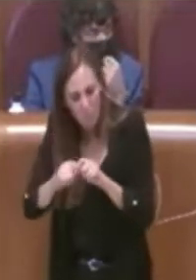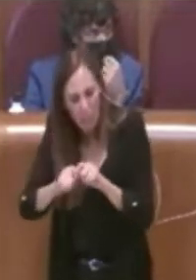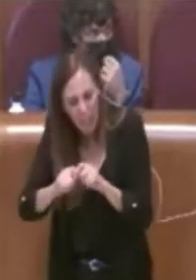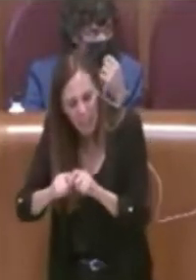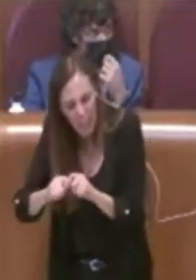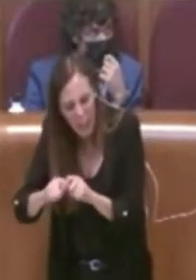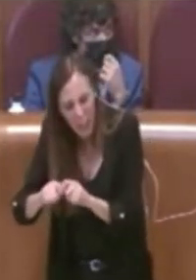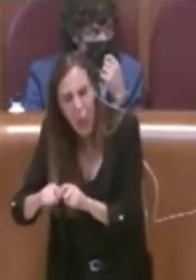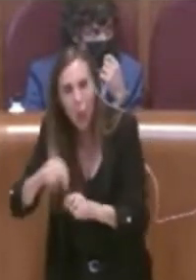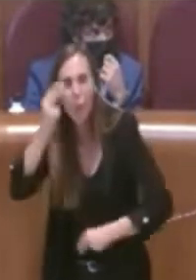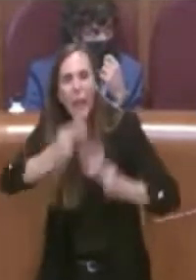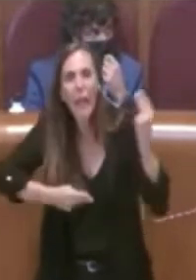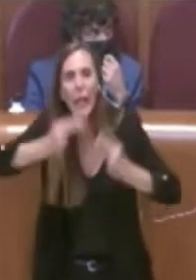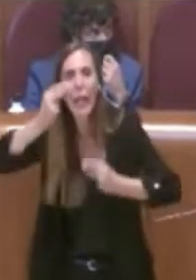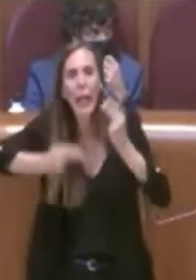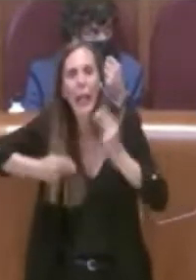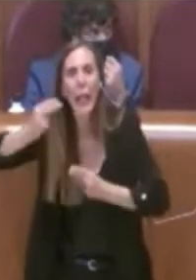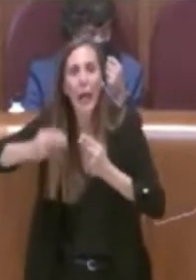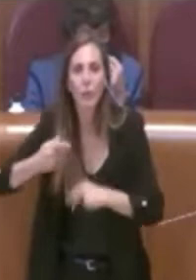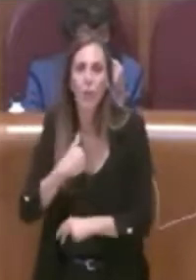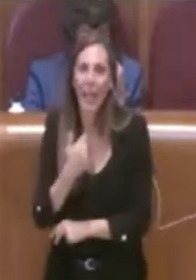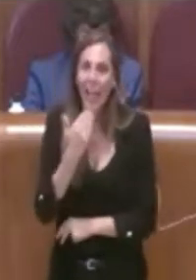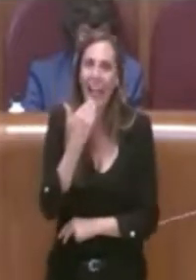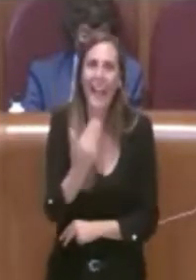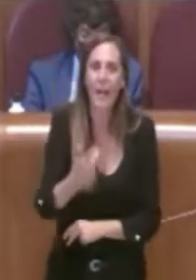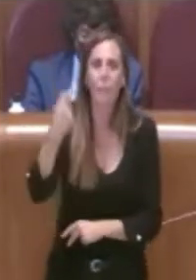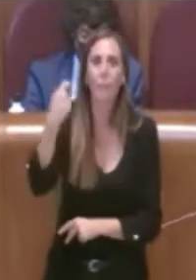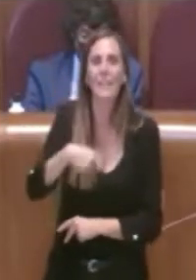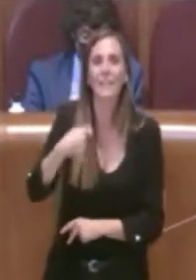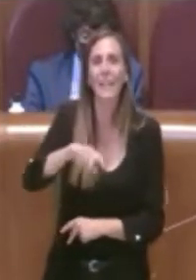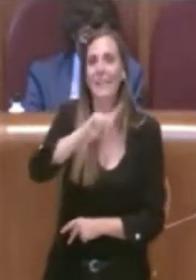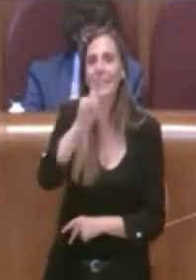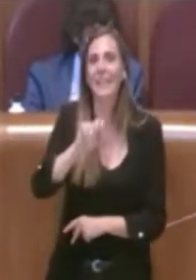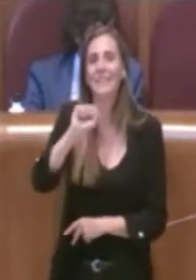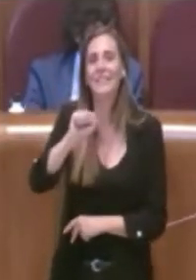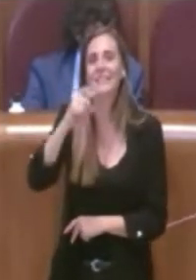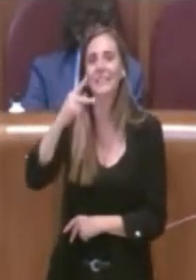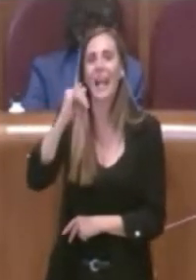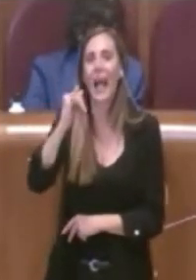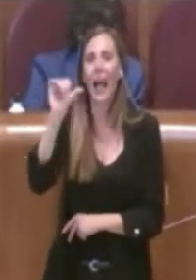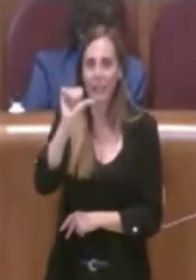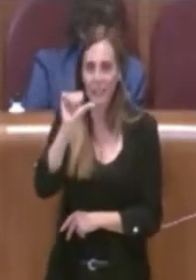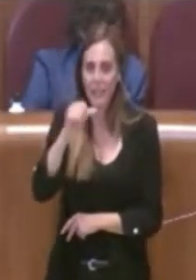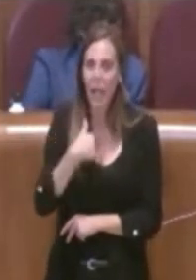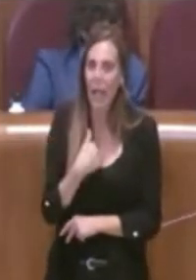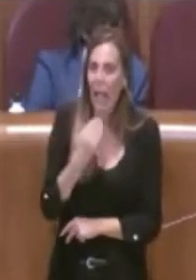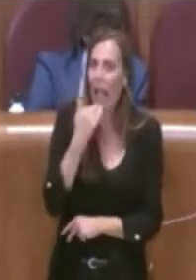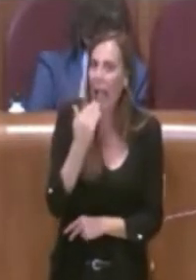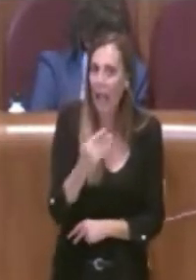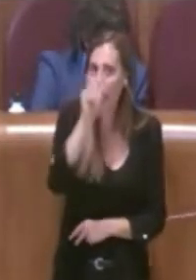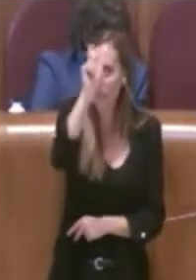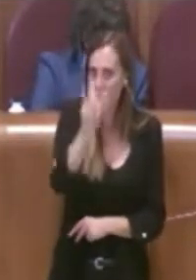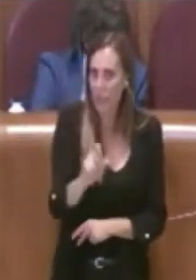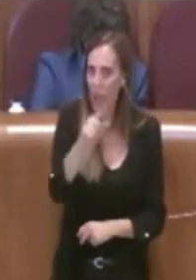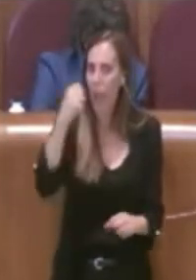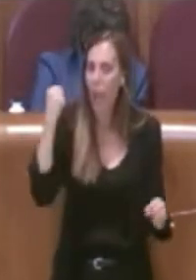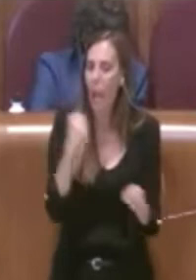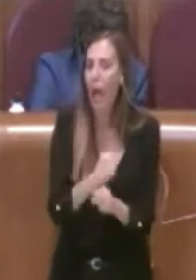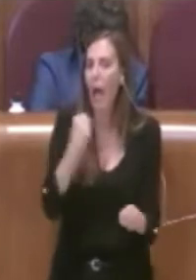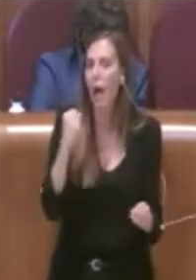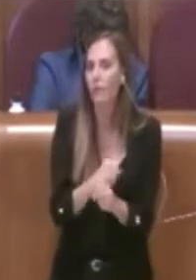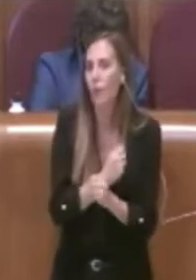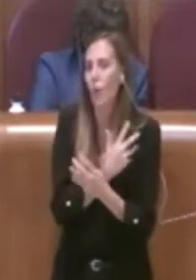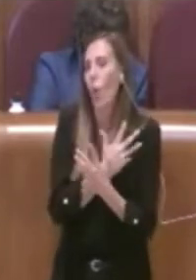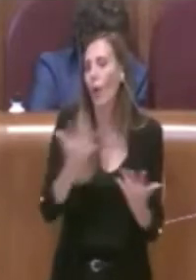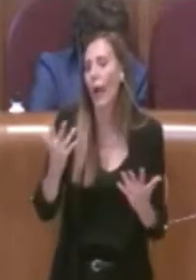di questi bilanci e ringraziamo qui il presidente zaia che se che ho fatto un gran lavoro su questo sul tema dei bilanci sì è vero